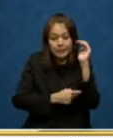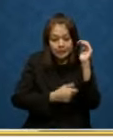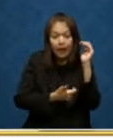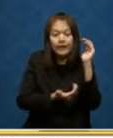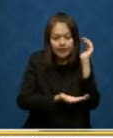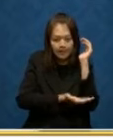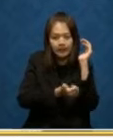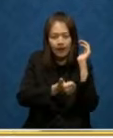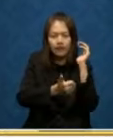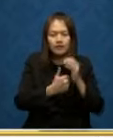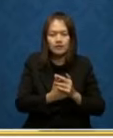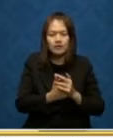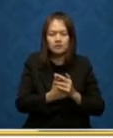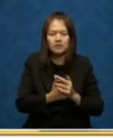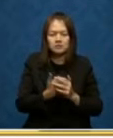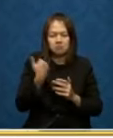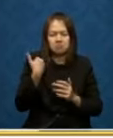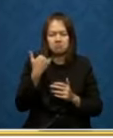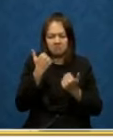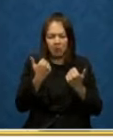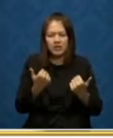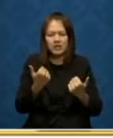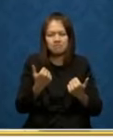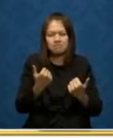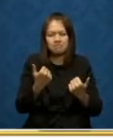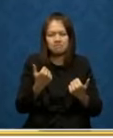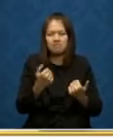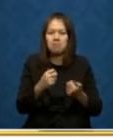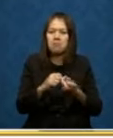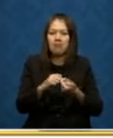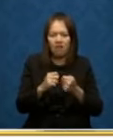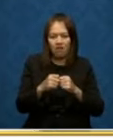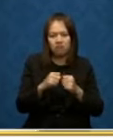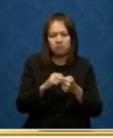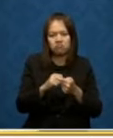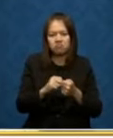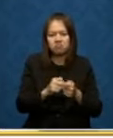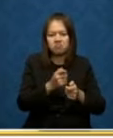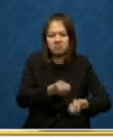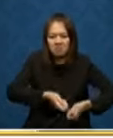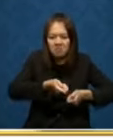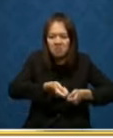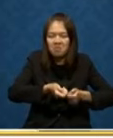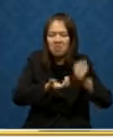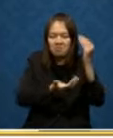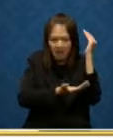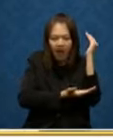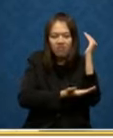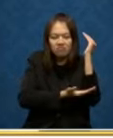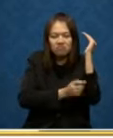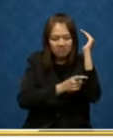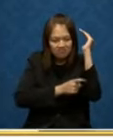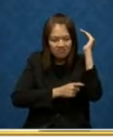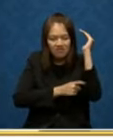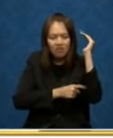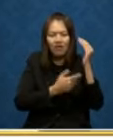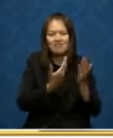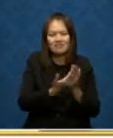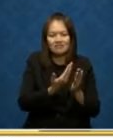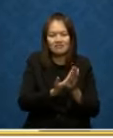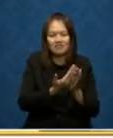ตัดได้เอาออกได้แต่ส่วนใหญ่ณวันนี้อ่ะครับมีปัญหาเกษตรกรในสวนยางพารานอกเหนือจากราคา